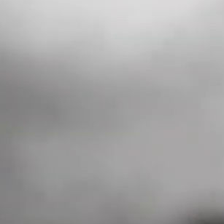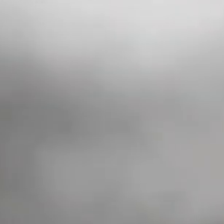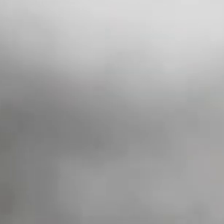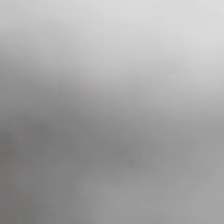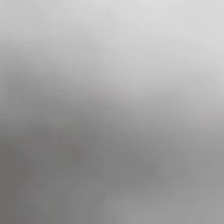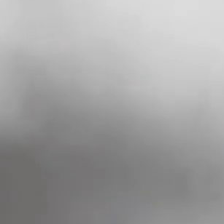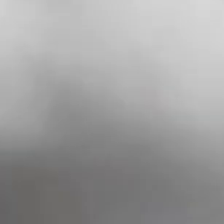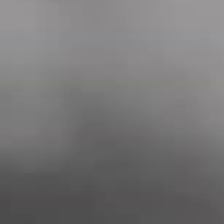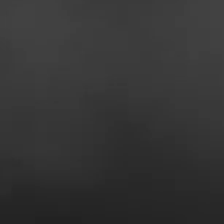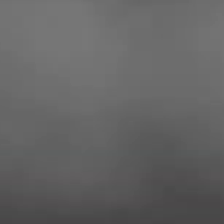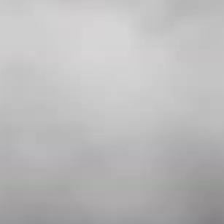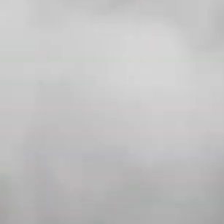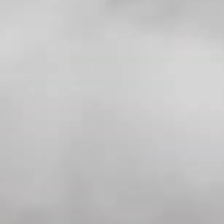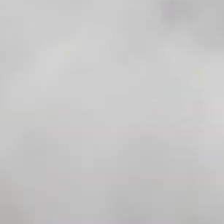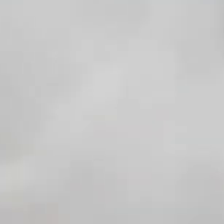tungamire